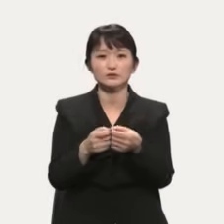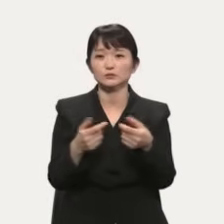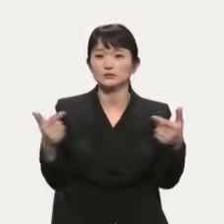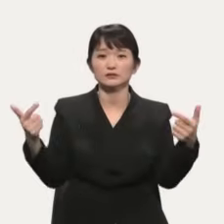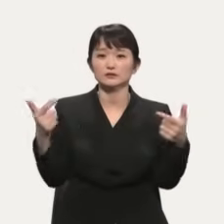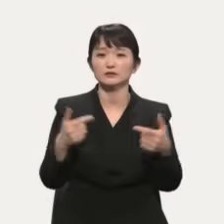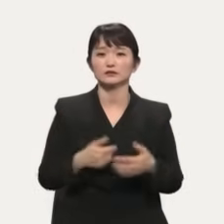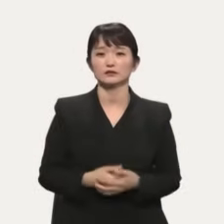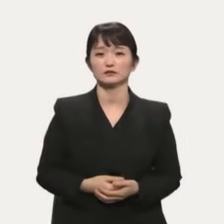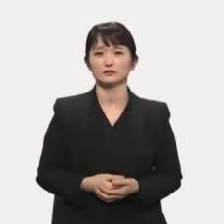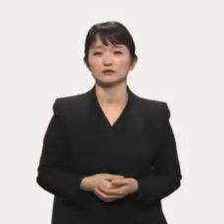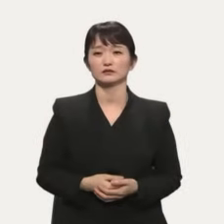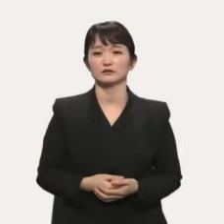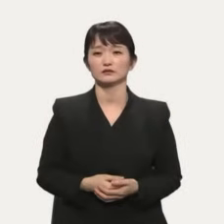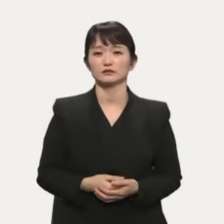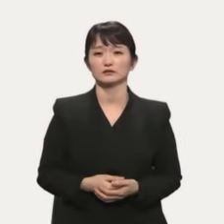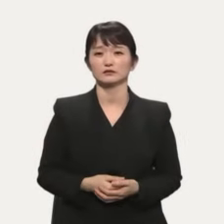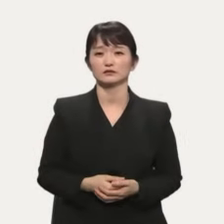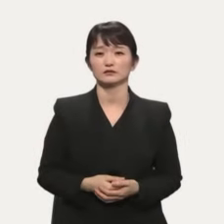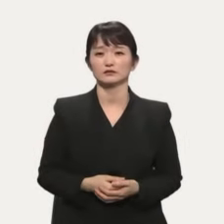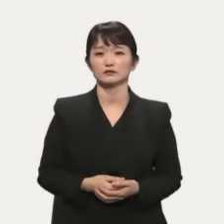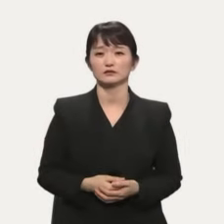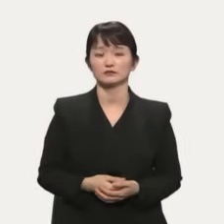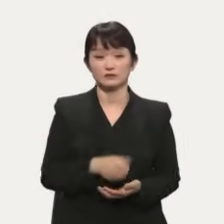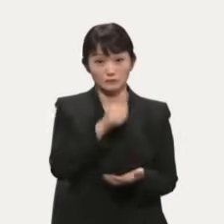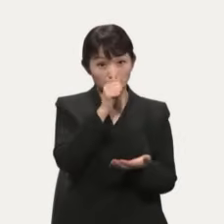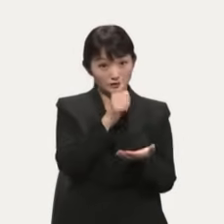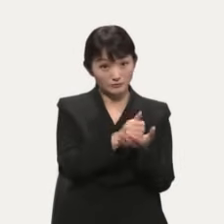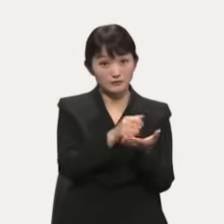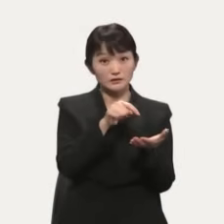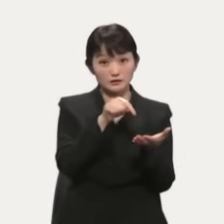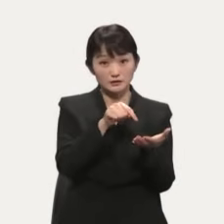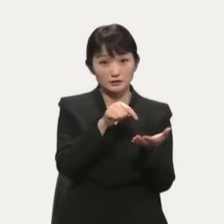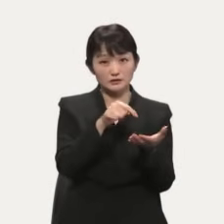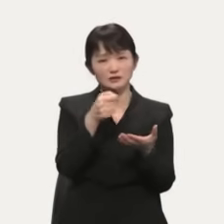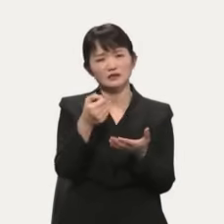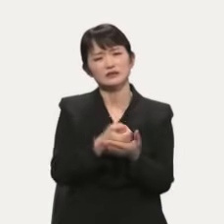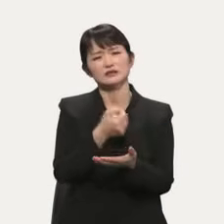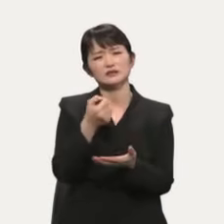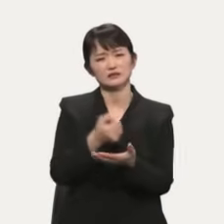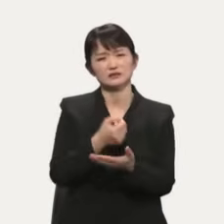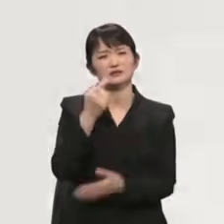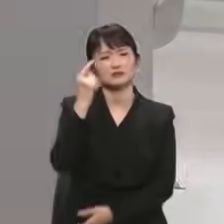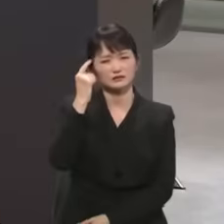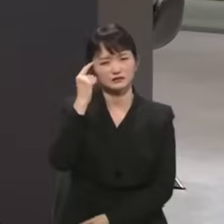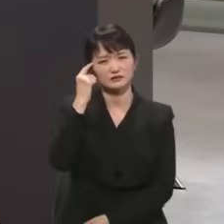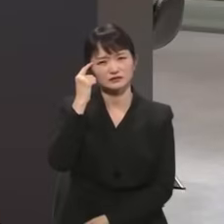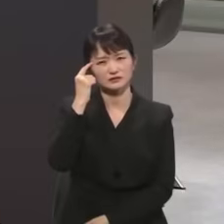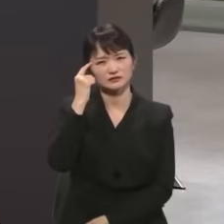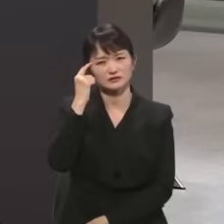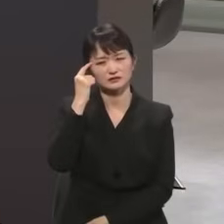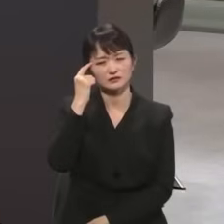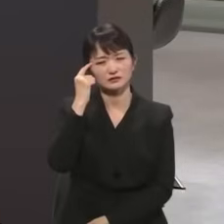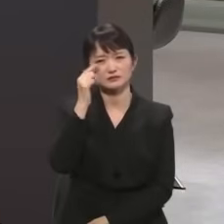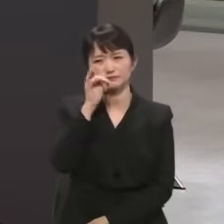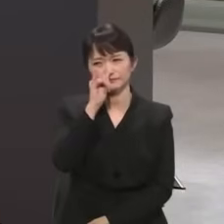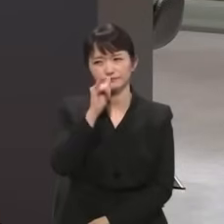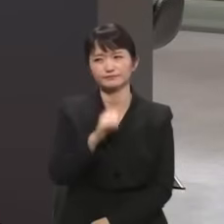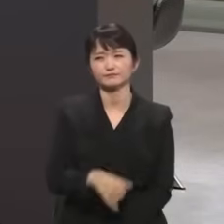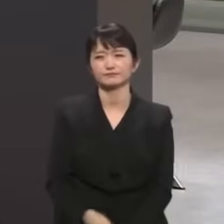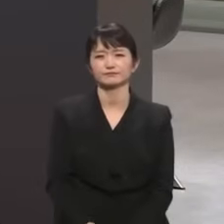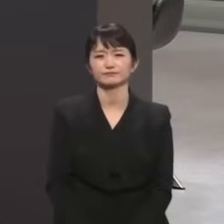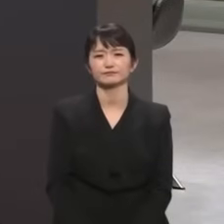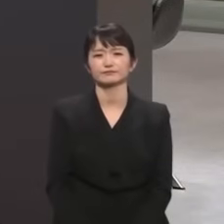있어서 이 부분도 조금 뭐라 그럴까요 뭐 범죄는 범죄입니다 안타까운 생각은 좀 많이 드는 상황입니다 지금